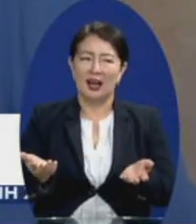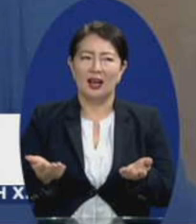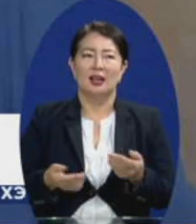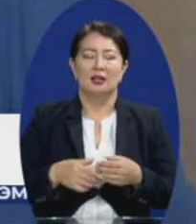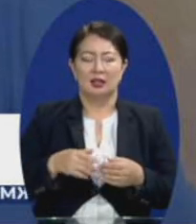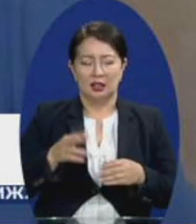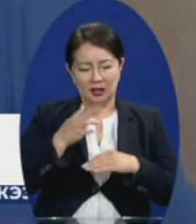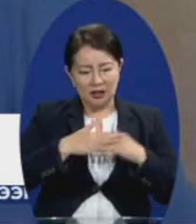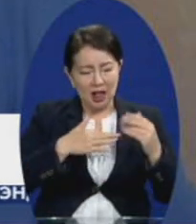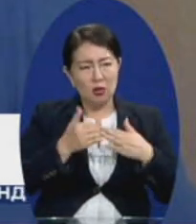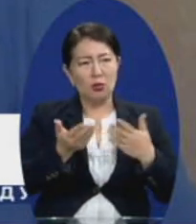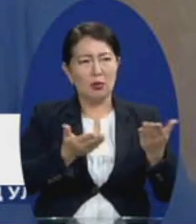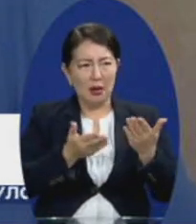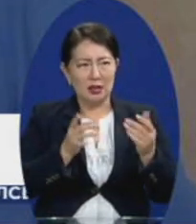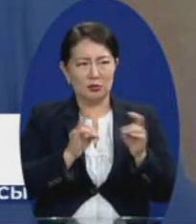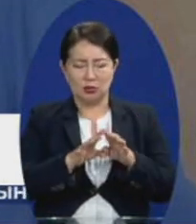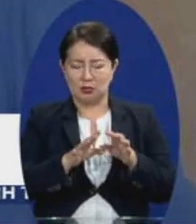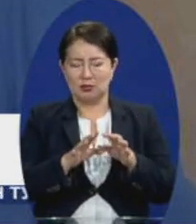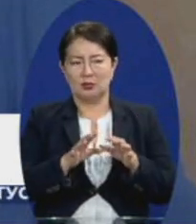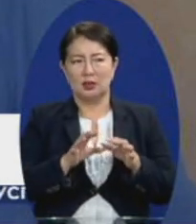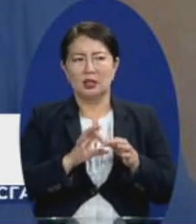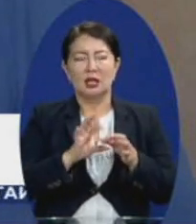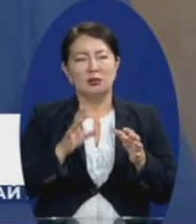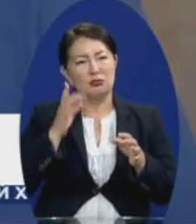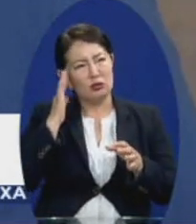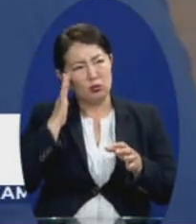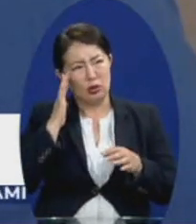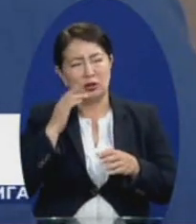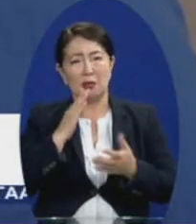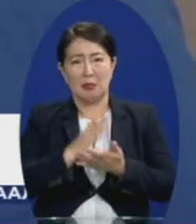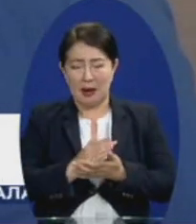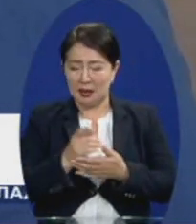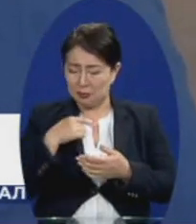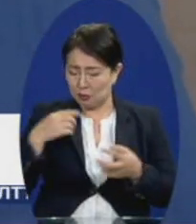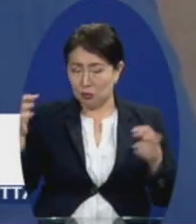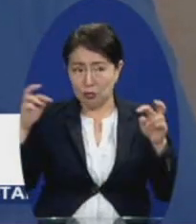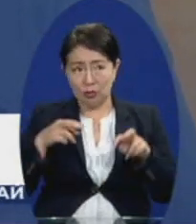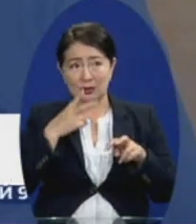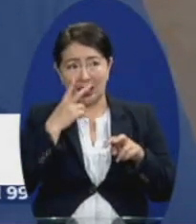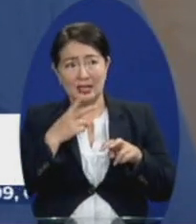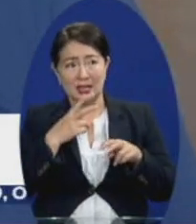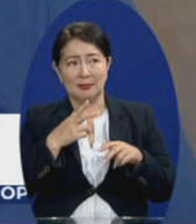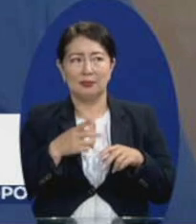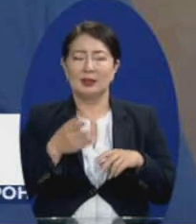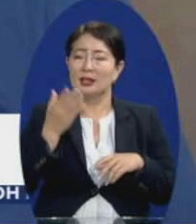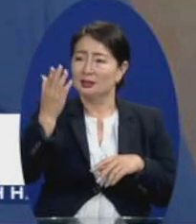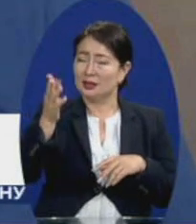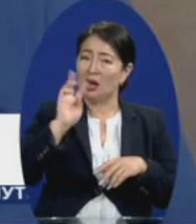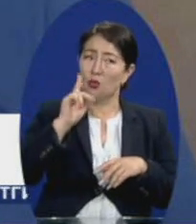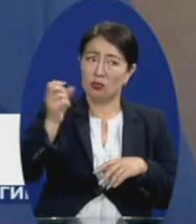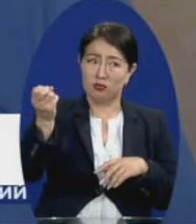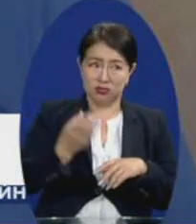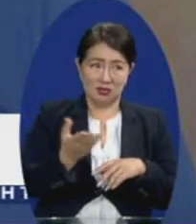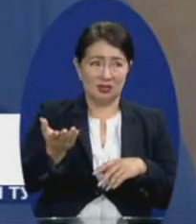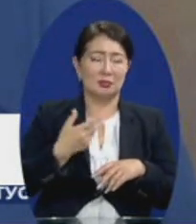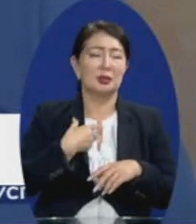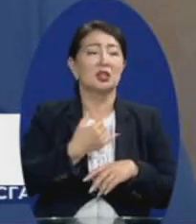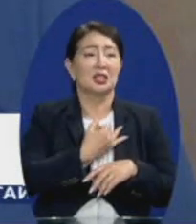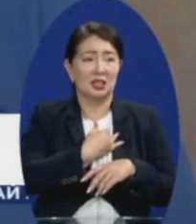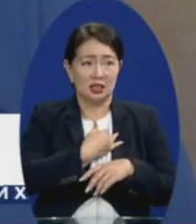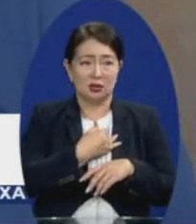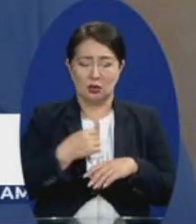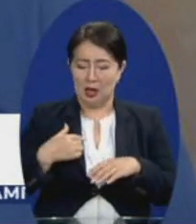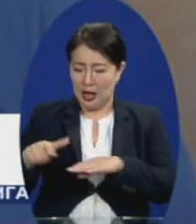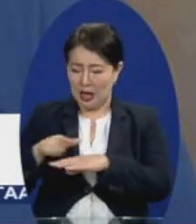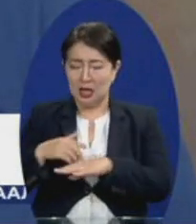дэлгүүр хошоо барьж байгаа хүмүүстээ дэмжиж ажиллая гэсэн бодлого байгаа. Энийг бид бүхэн хараад таны энэ хэлсэн үг итгээд өөрийнхөө авсан газ